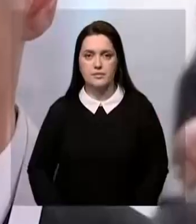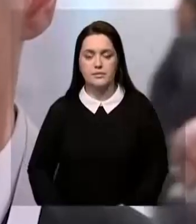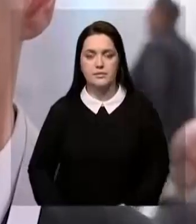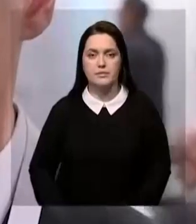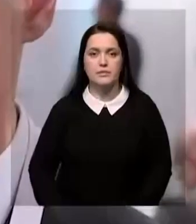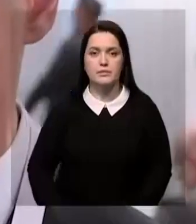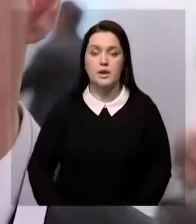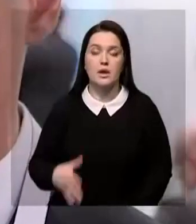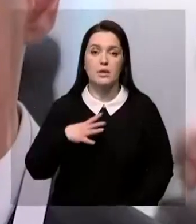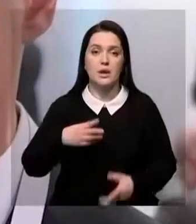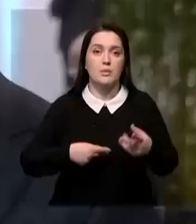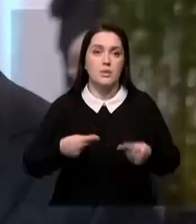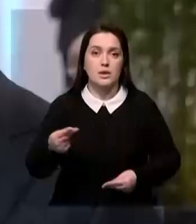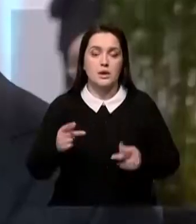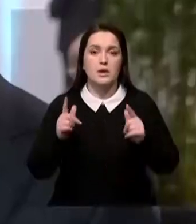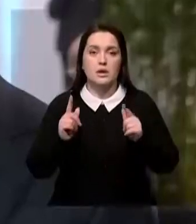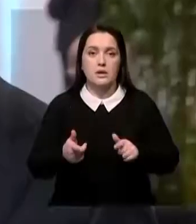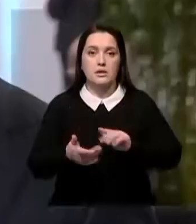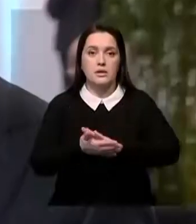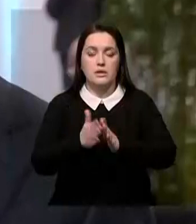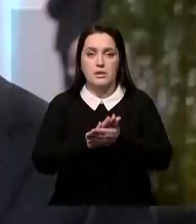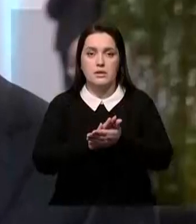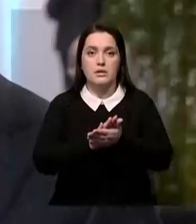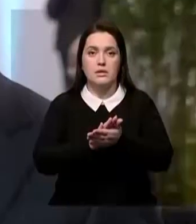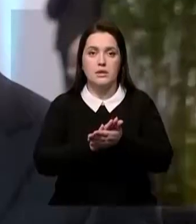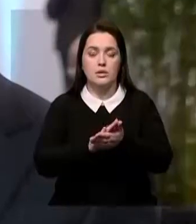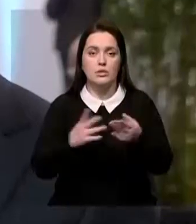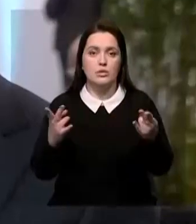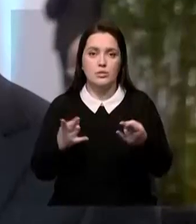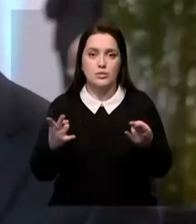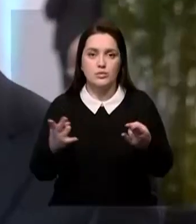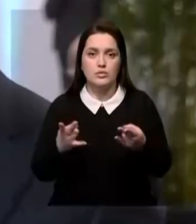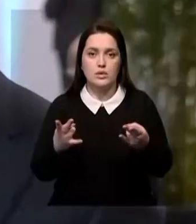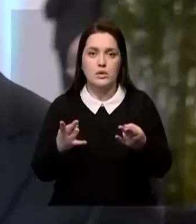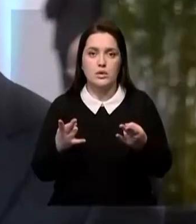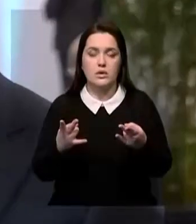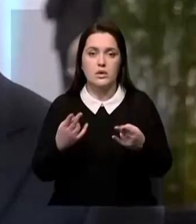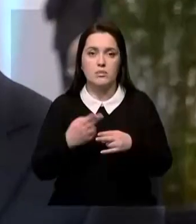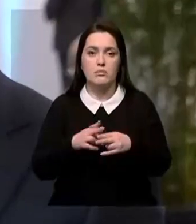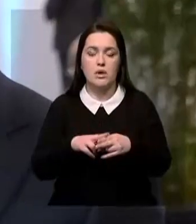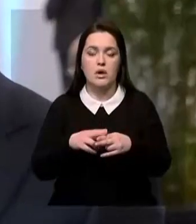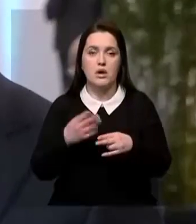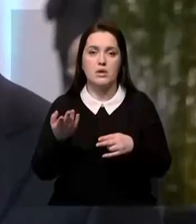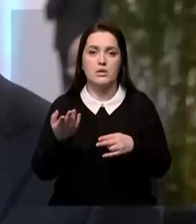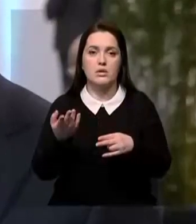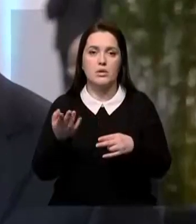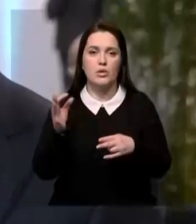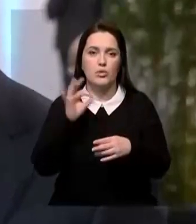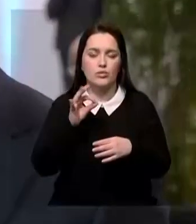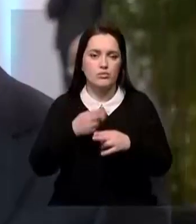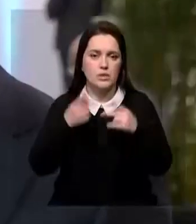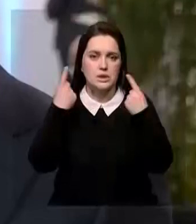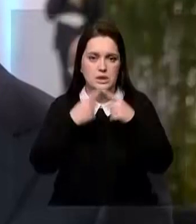ряд соглашений, меморандумов. Мы понимаем, что нужно привлекать трансфер технологий, налаживать